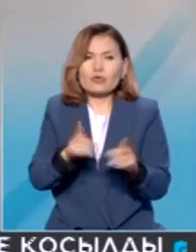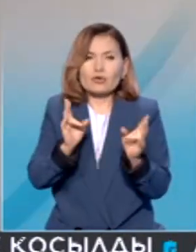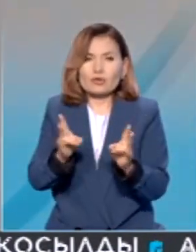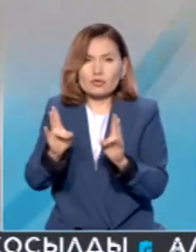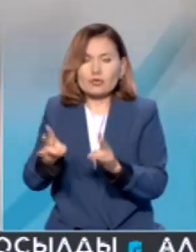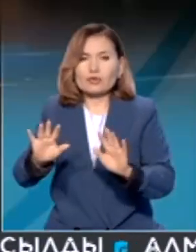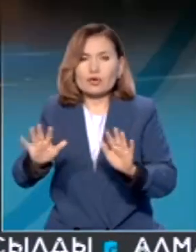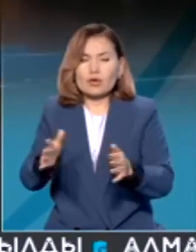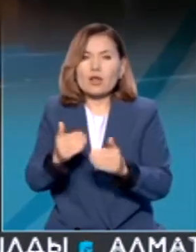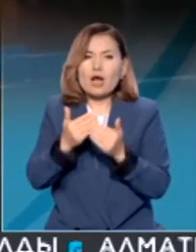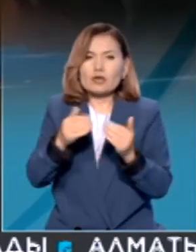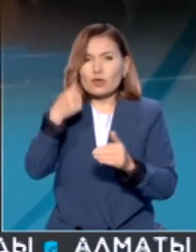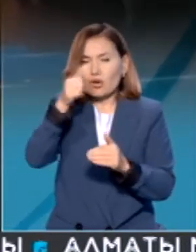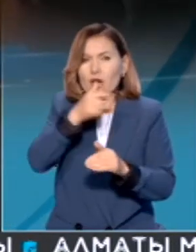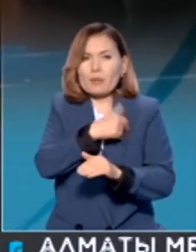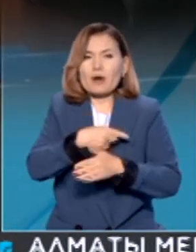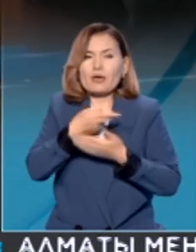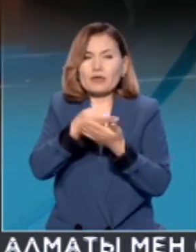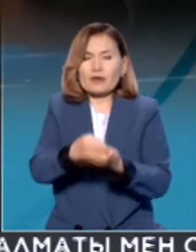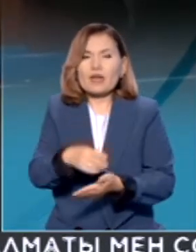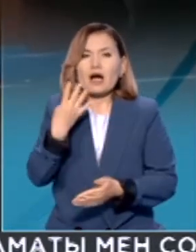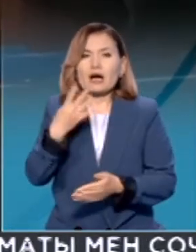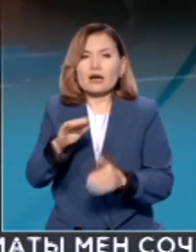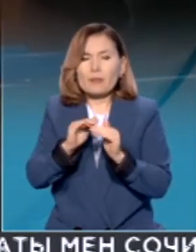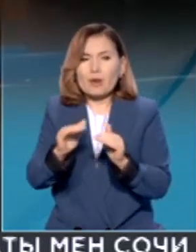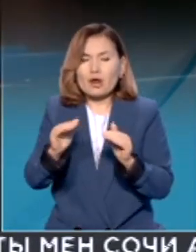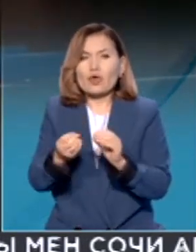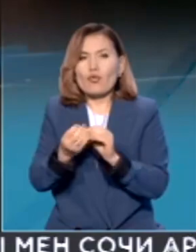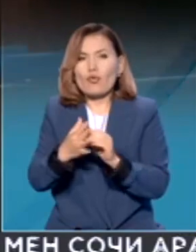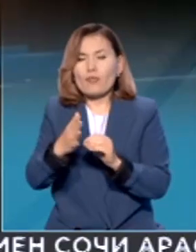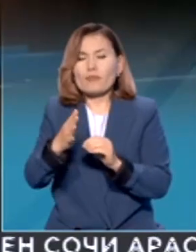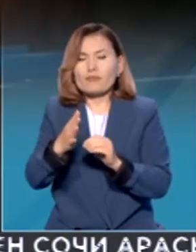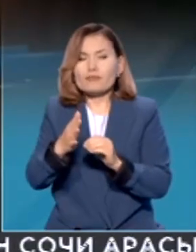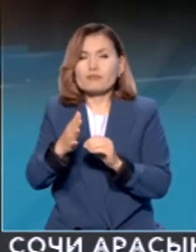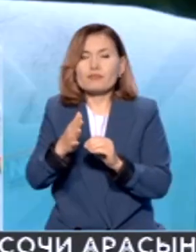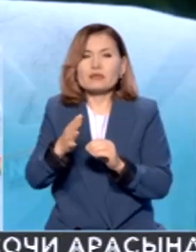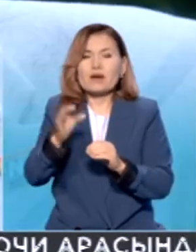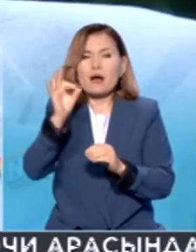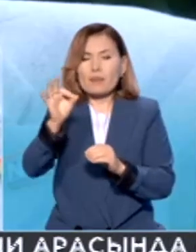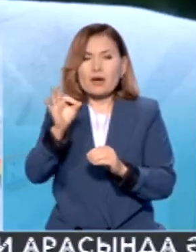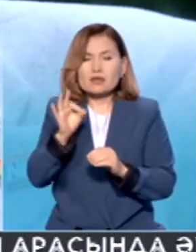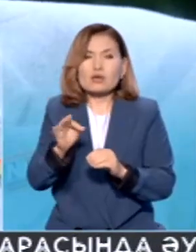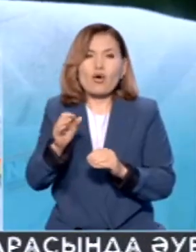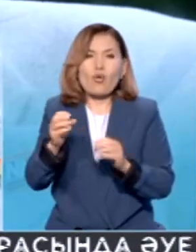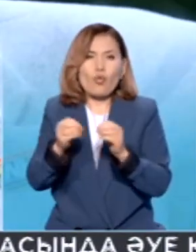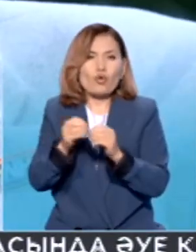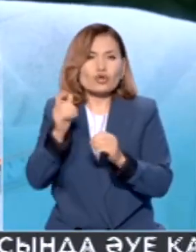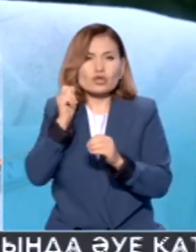жатыр. Соңғы жылы ауруханаға түскен 40 баланың 15-і 10 жасқа әлі толмаған.